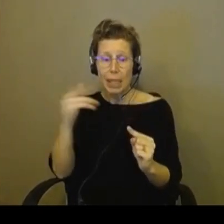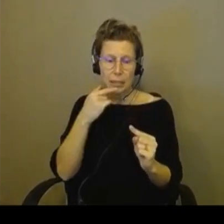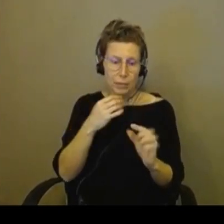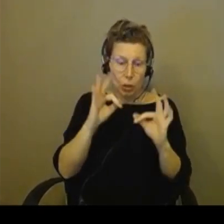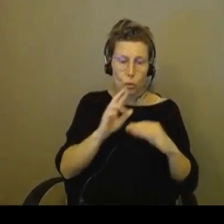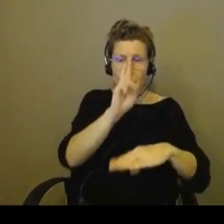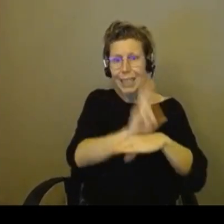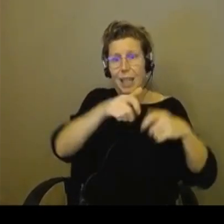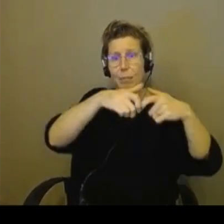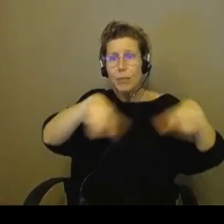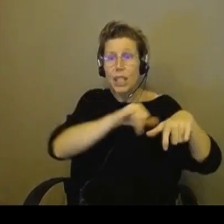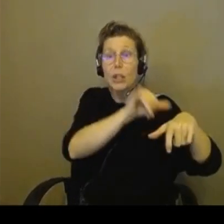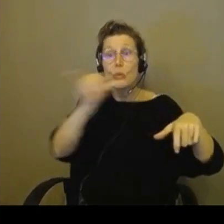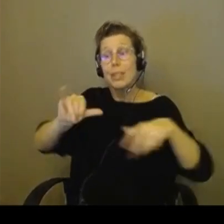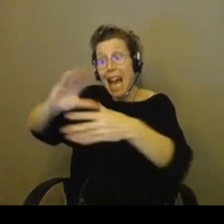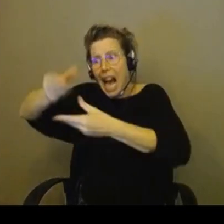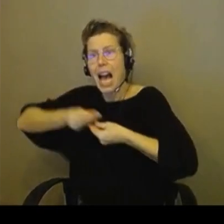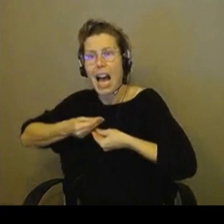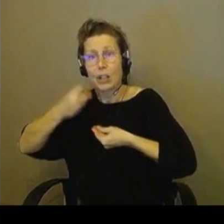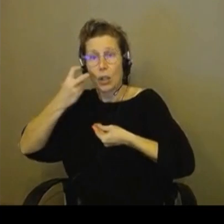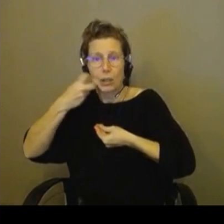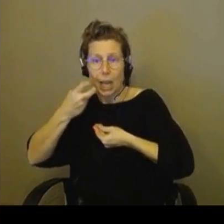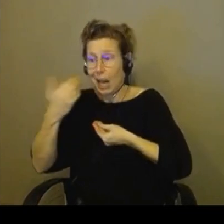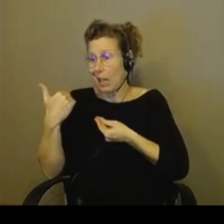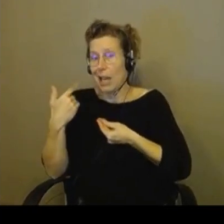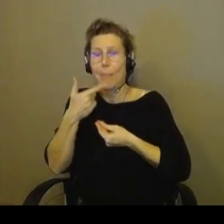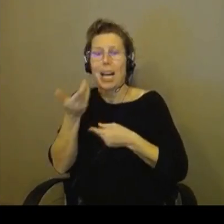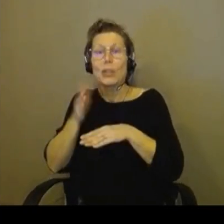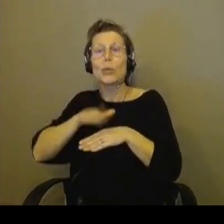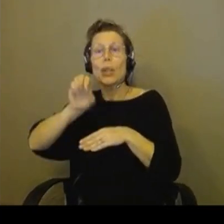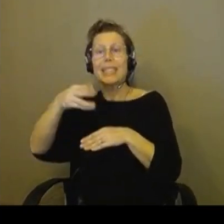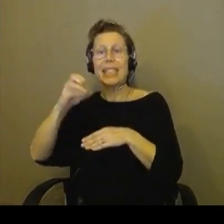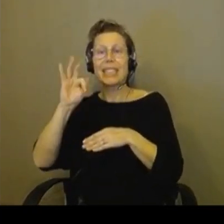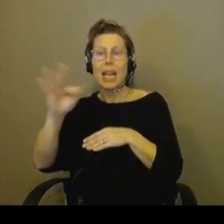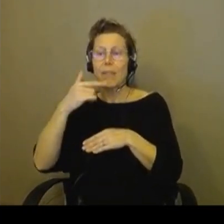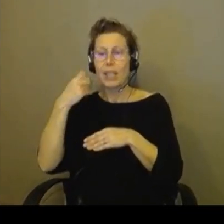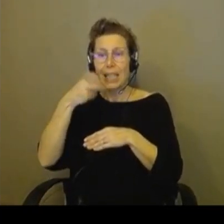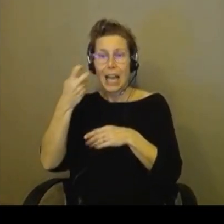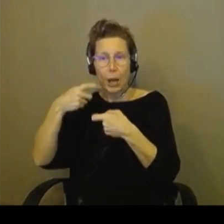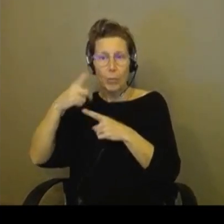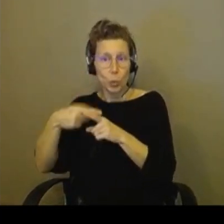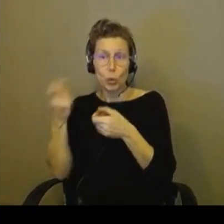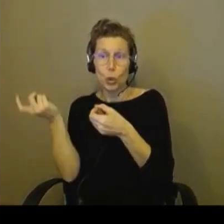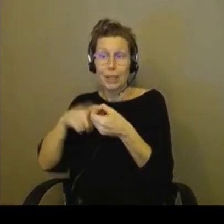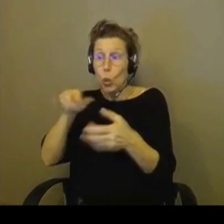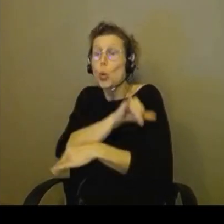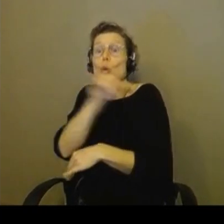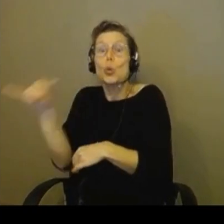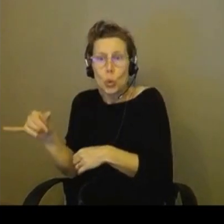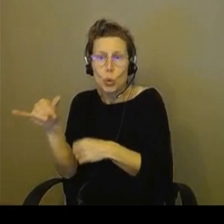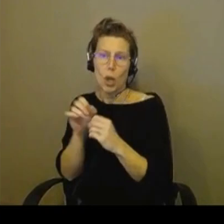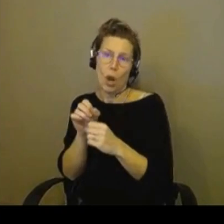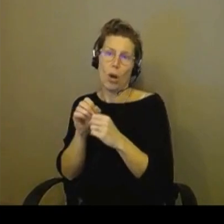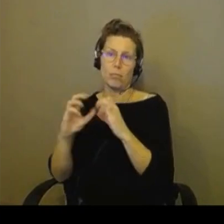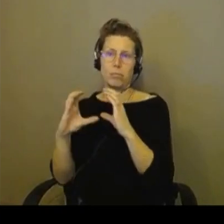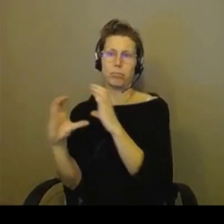et Connexion, et puis jusqu'au voyage en train. Et ça, bien sûr, pour toutes les situations de handicap, il faut sans cesse élargir